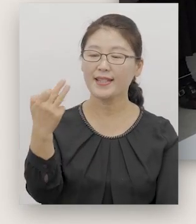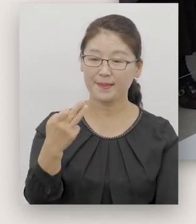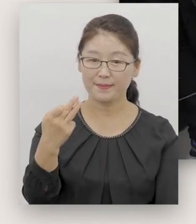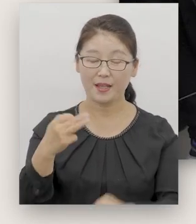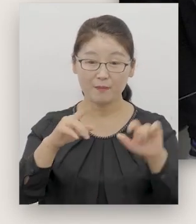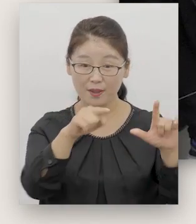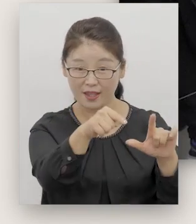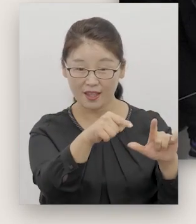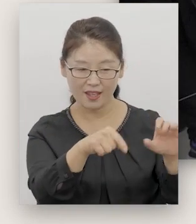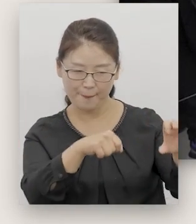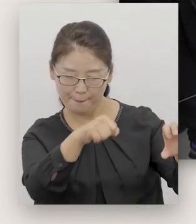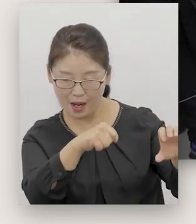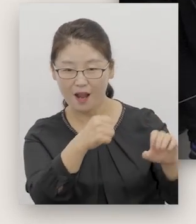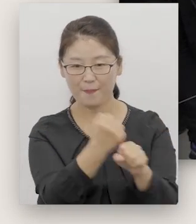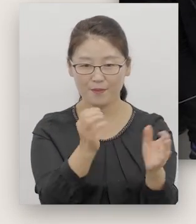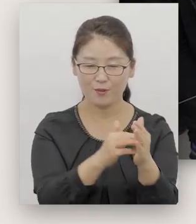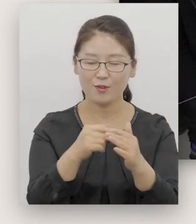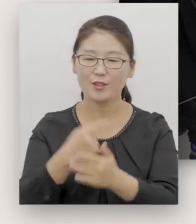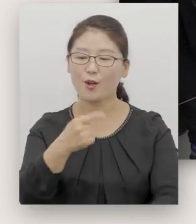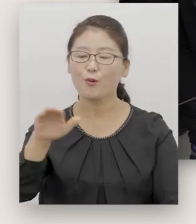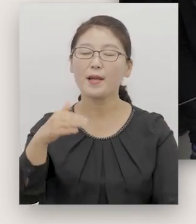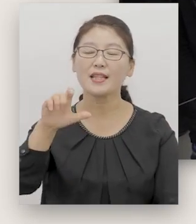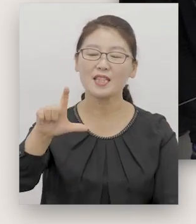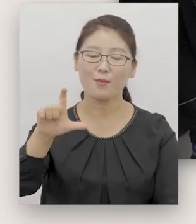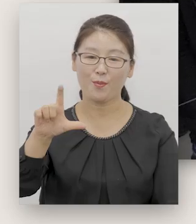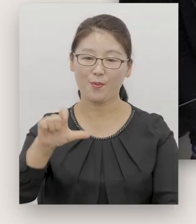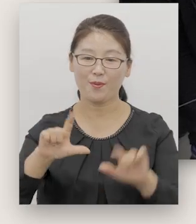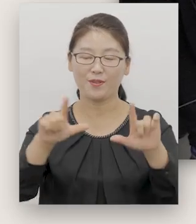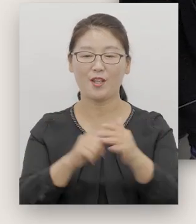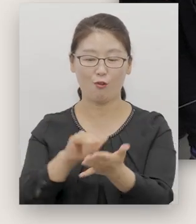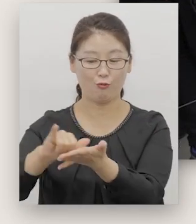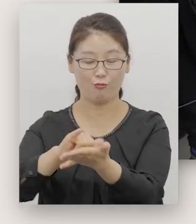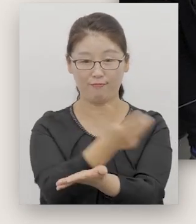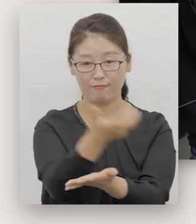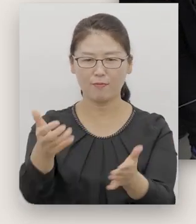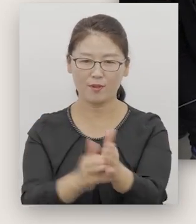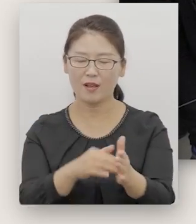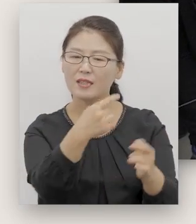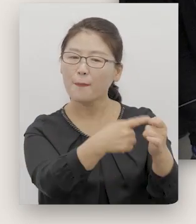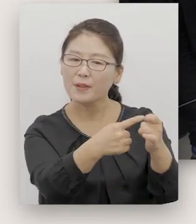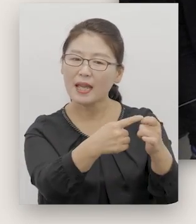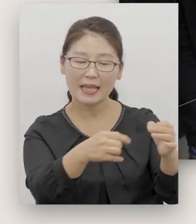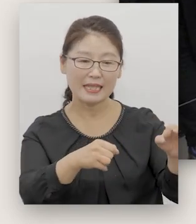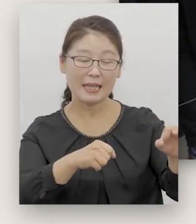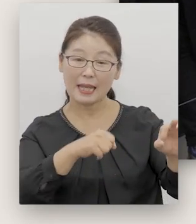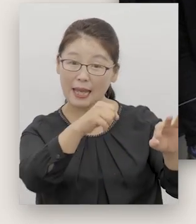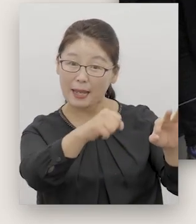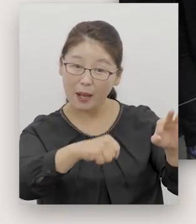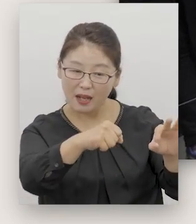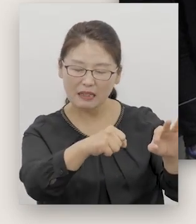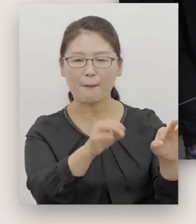됩니다. 첫 번째 만들었던 그 13년 버전은 소실이 되지만 이후 뉴욕 스튜디오에서 이것을 다시 만들고 또